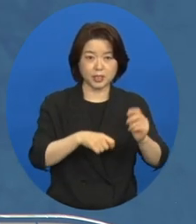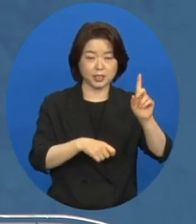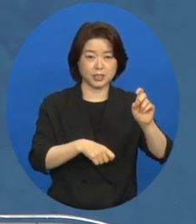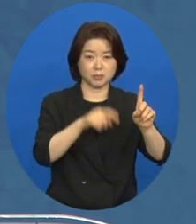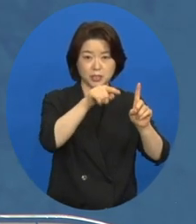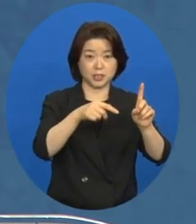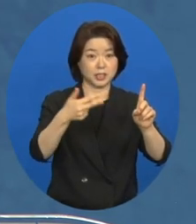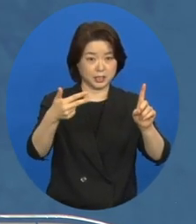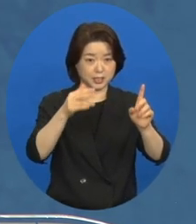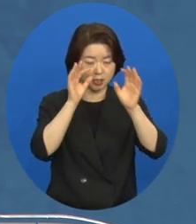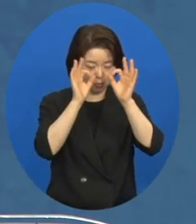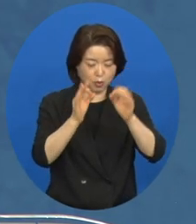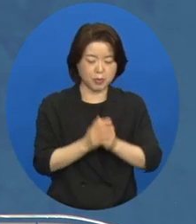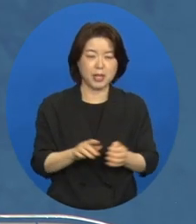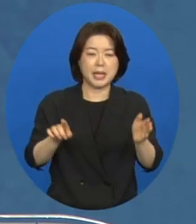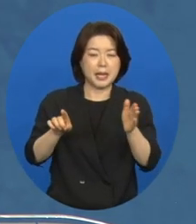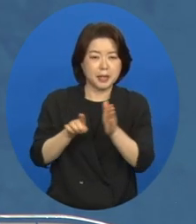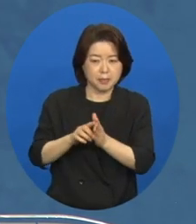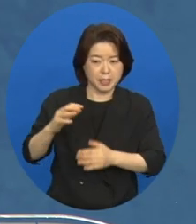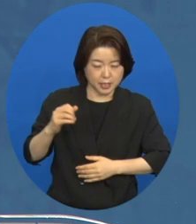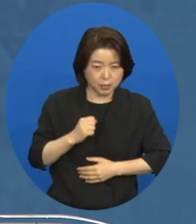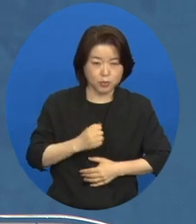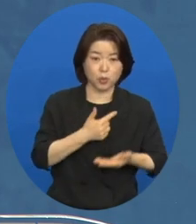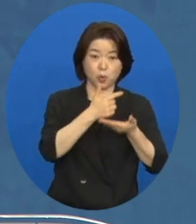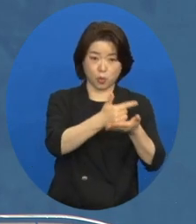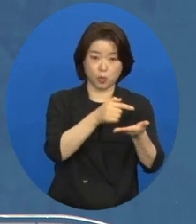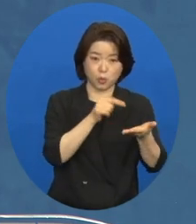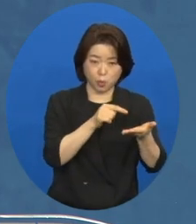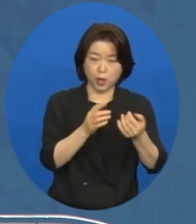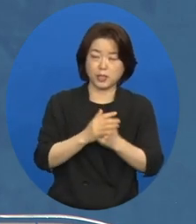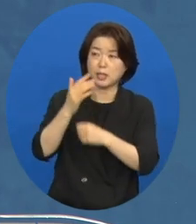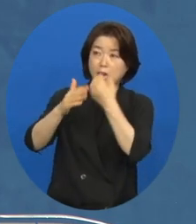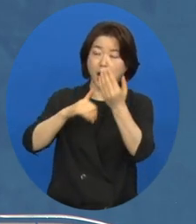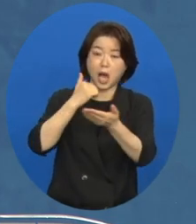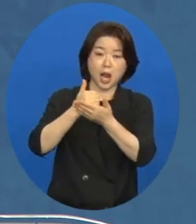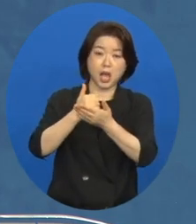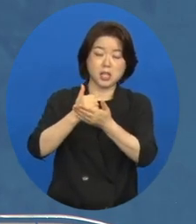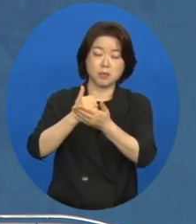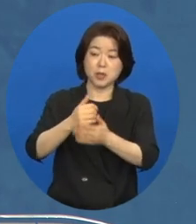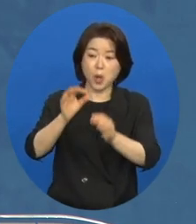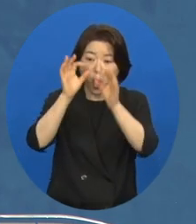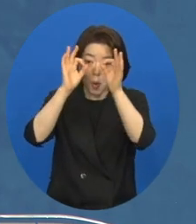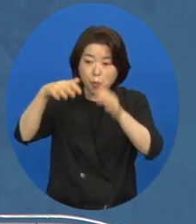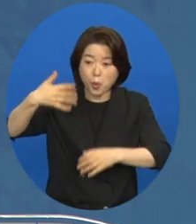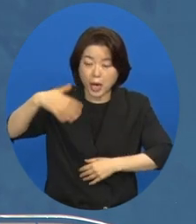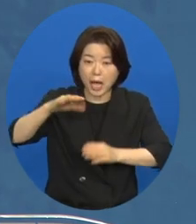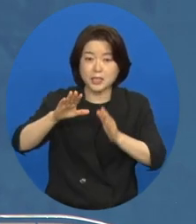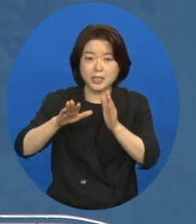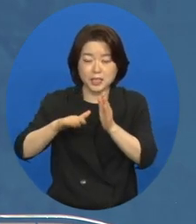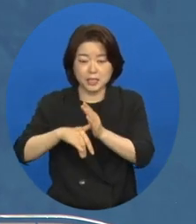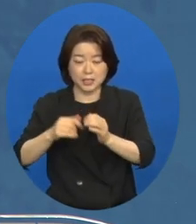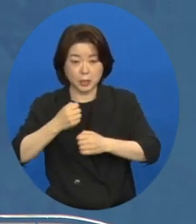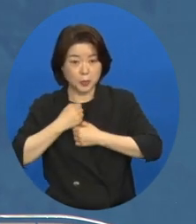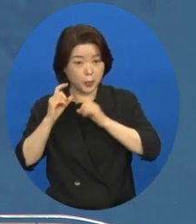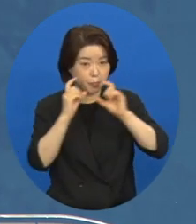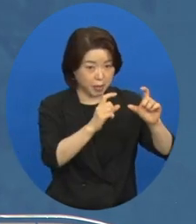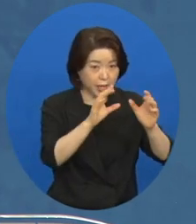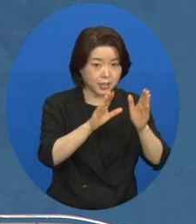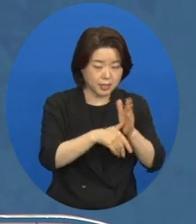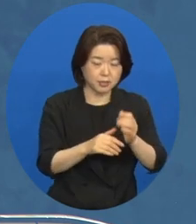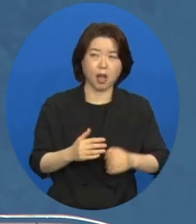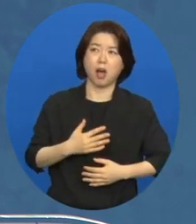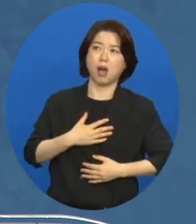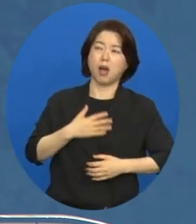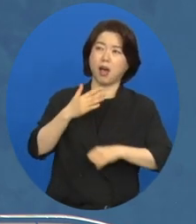말씀에 믿음으로 노아는 하나님께서 아직 보이지 않는 일들에 대하여 경고하셨을 때에 하나님을